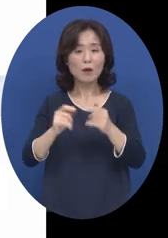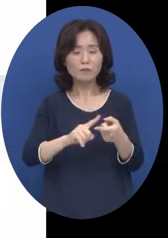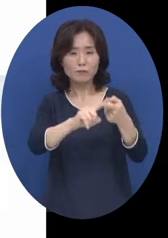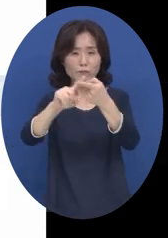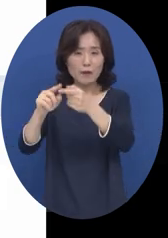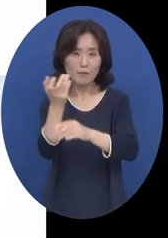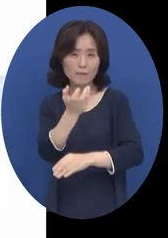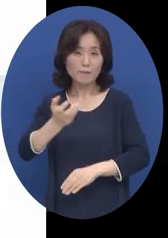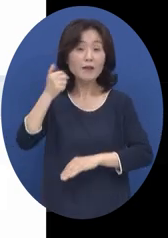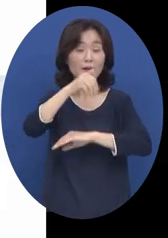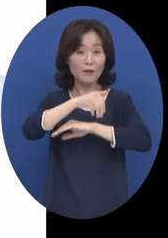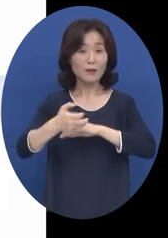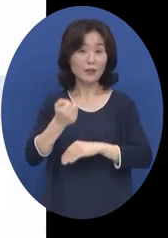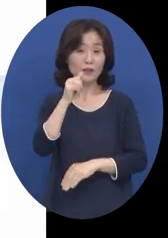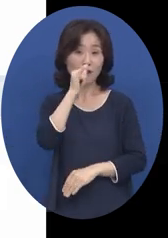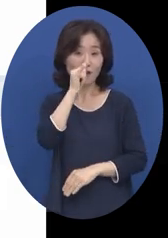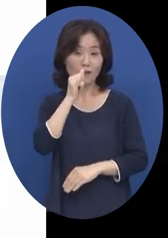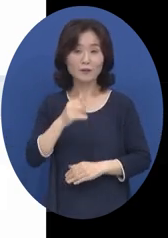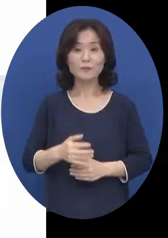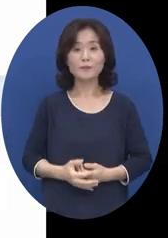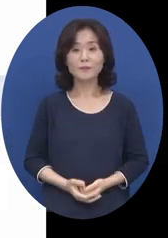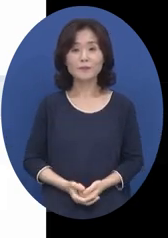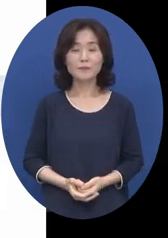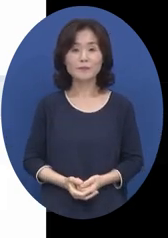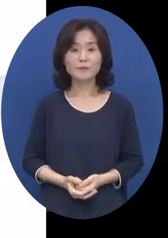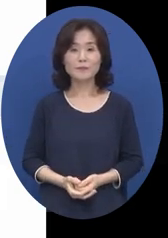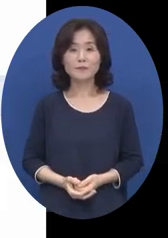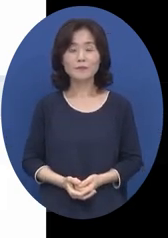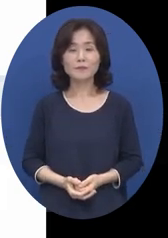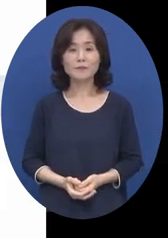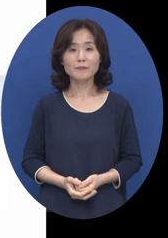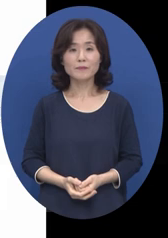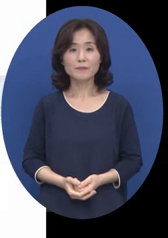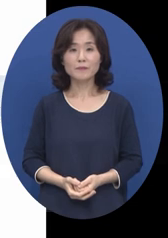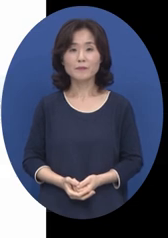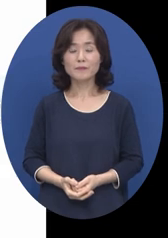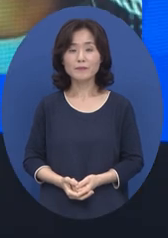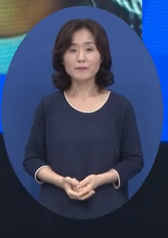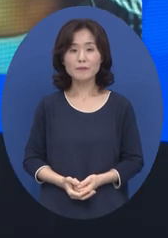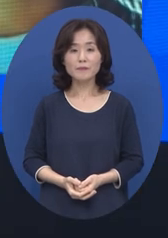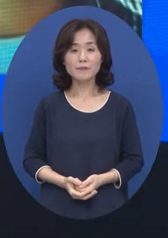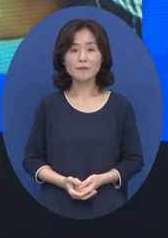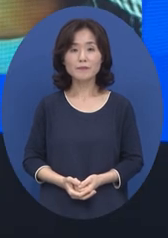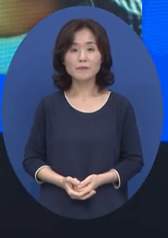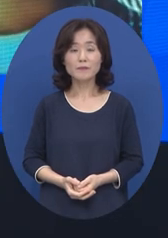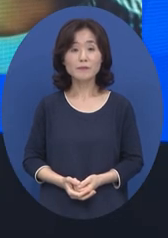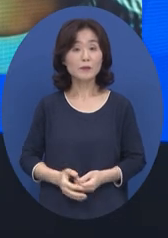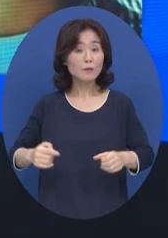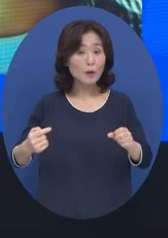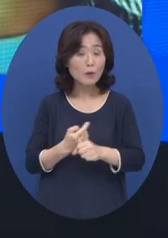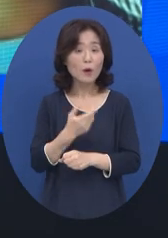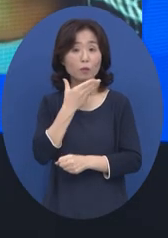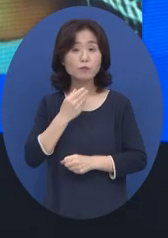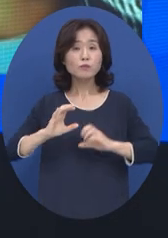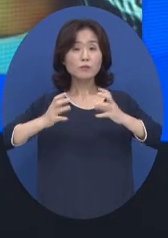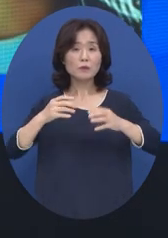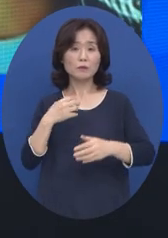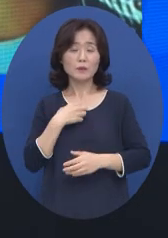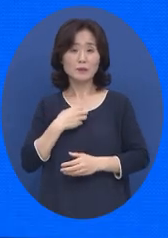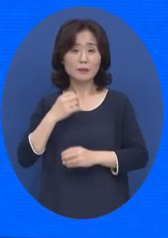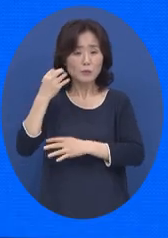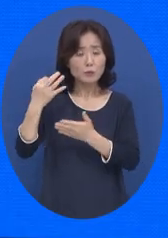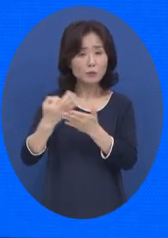finding his own 뭐 우리도 오옷 이외에도 복지국가의 위기와